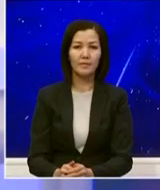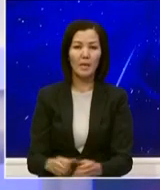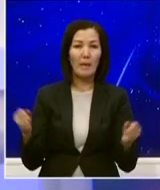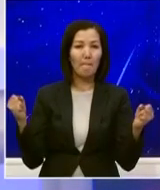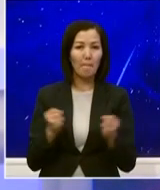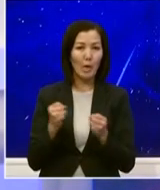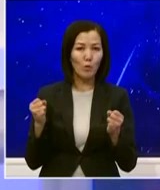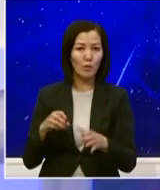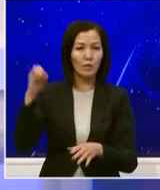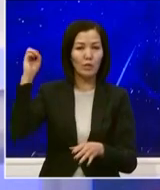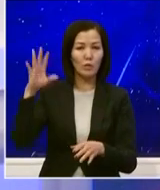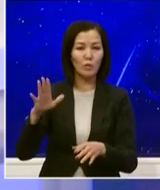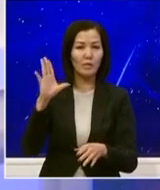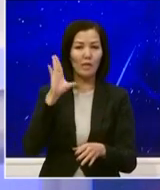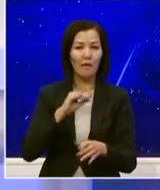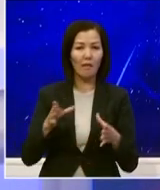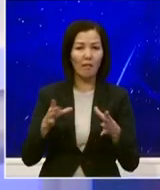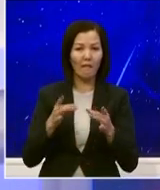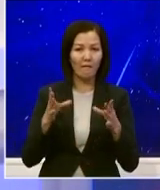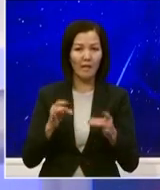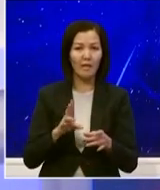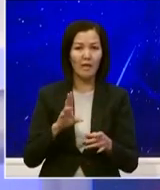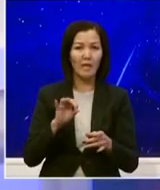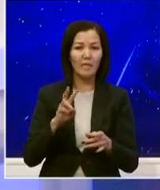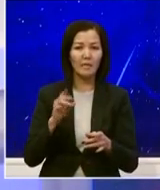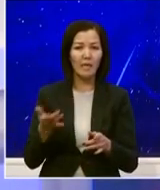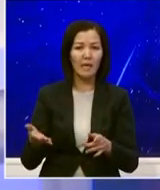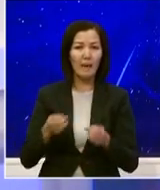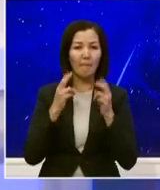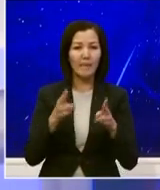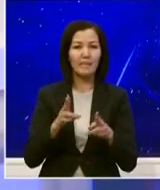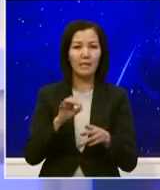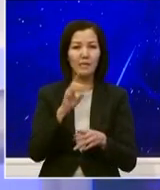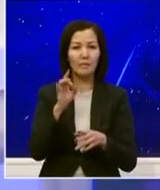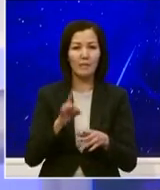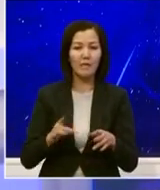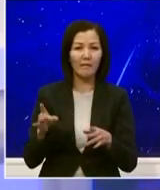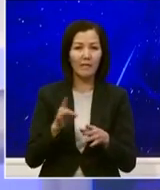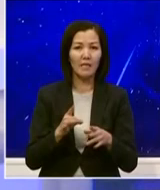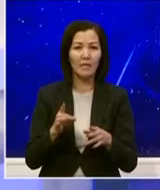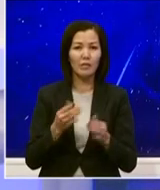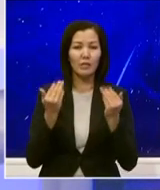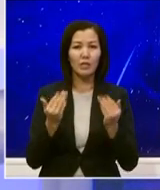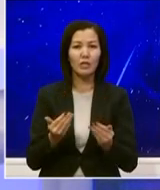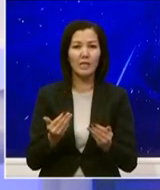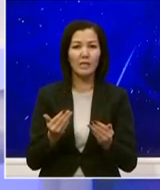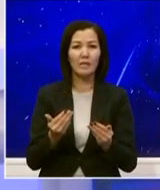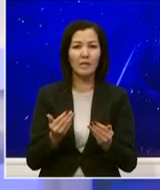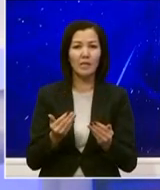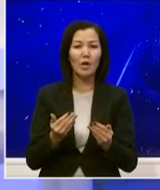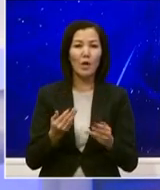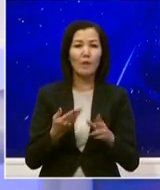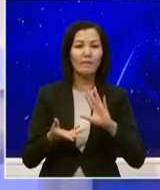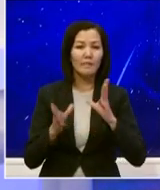Мороз, солнце и лавины. Снегоопасные участки Имбиши-Казахского района проверили сотрудники отдела ПЧС. Таковых в районе ни много ни